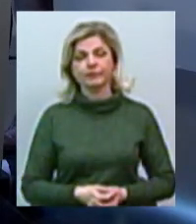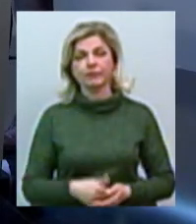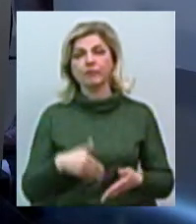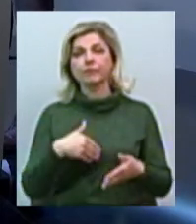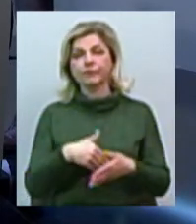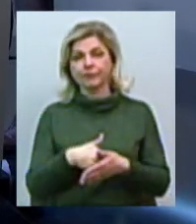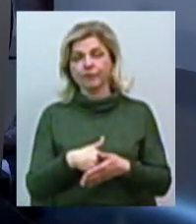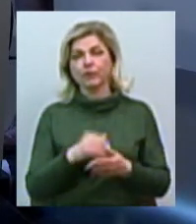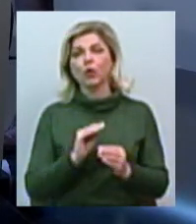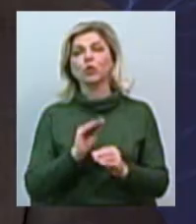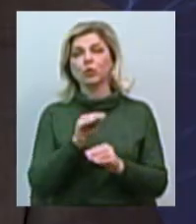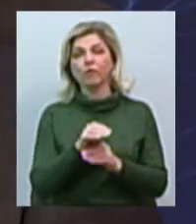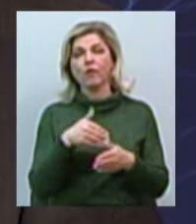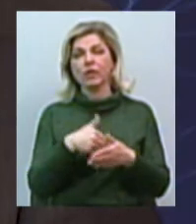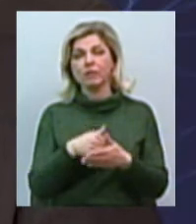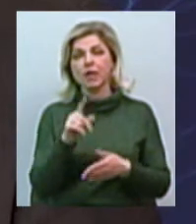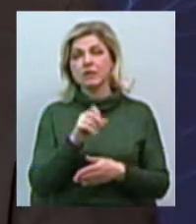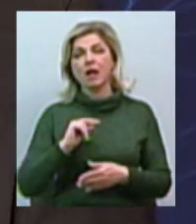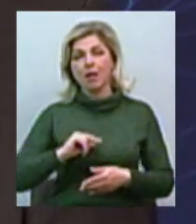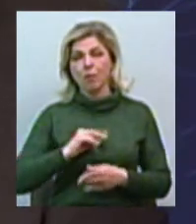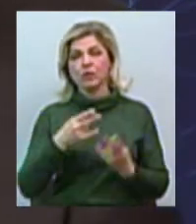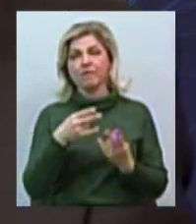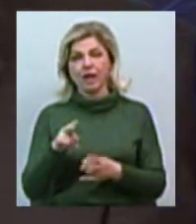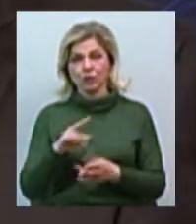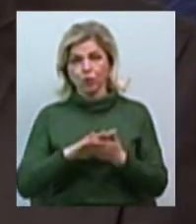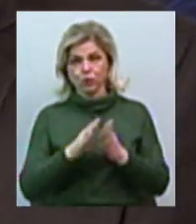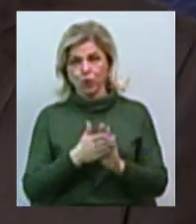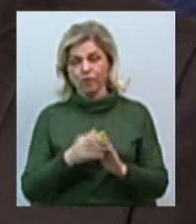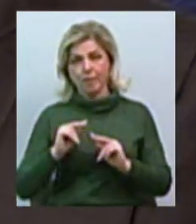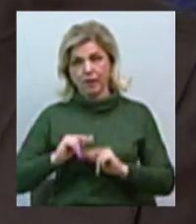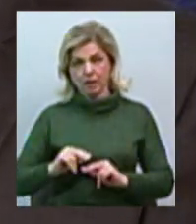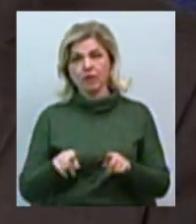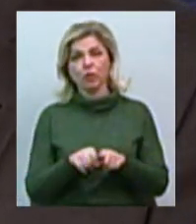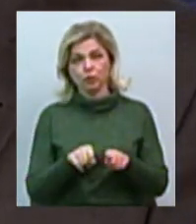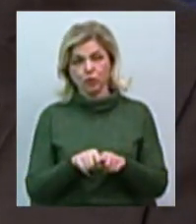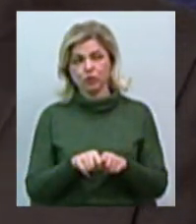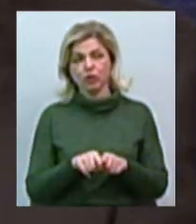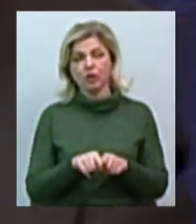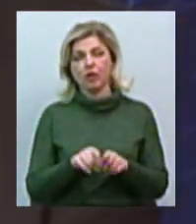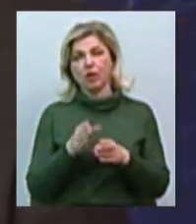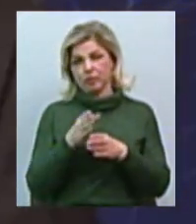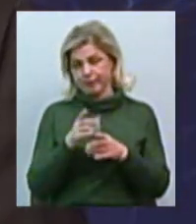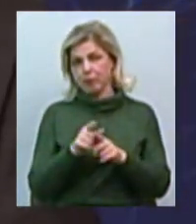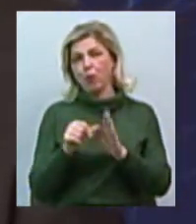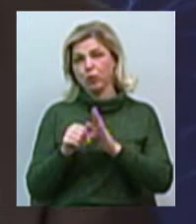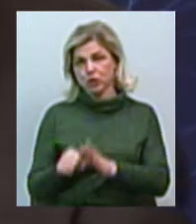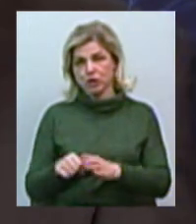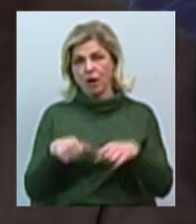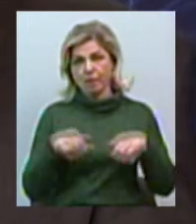відпустка, додаткова відпустка за роботу в шкідливих умовах праці. Це теж ущемлення прав